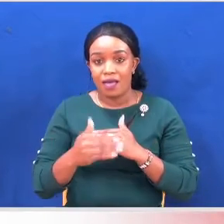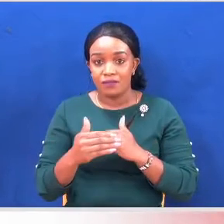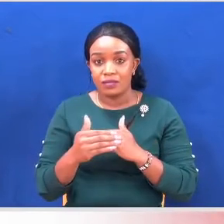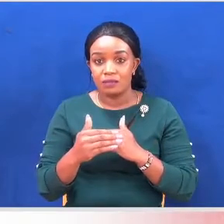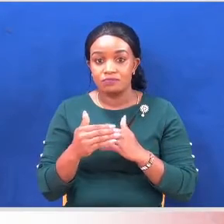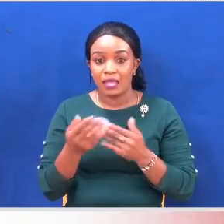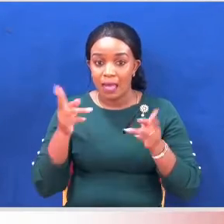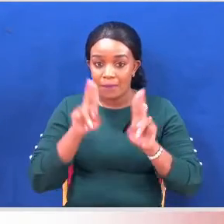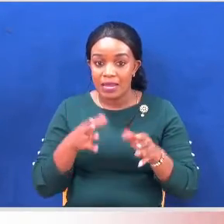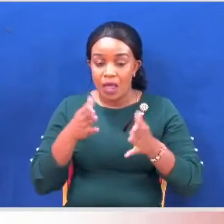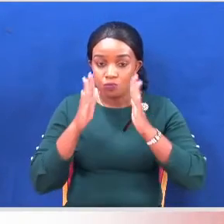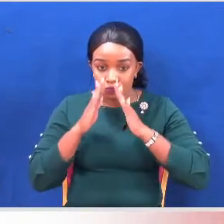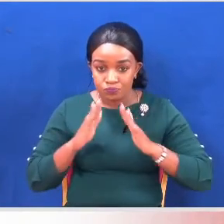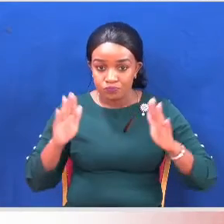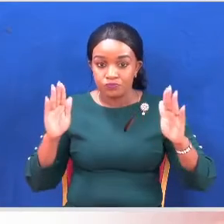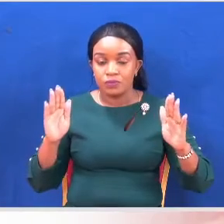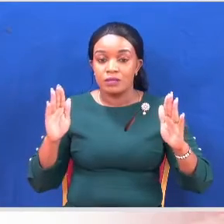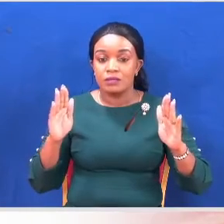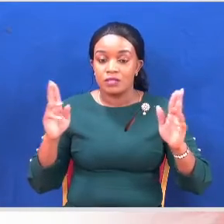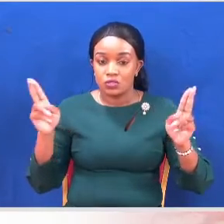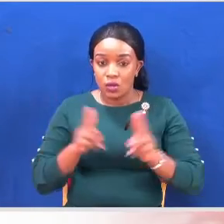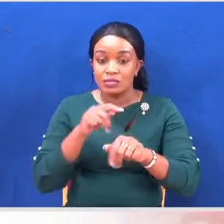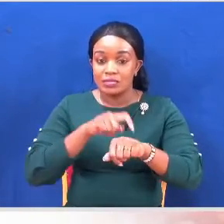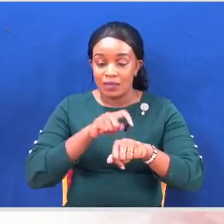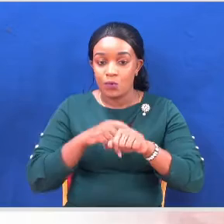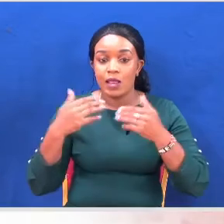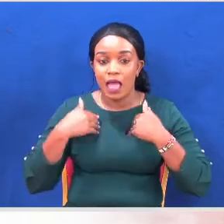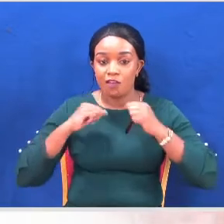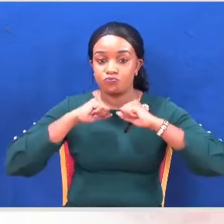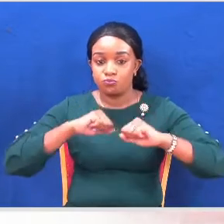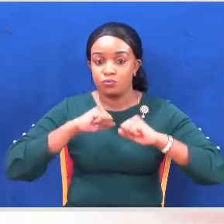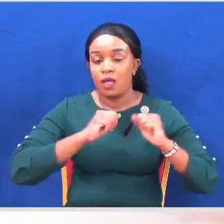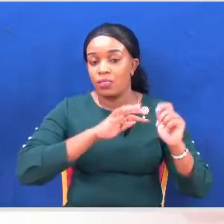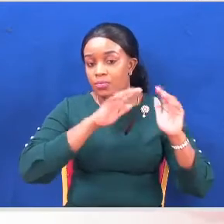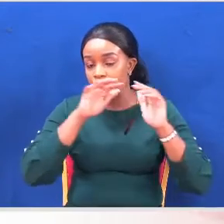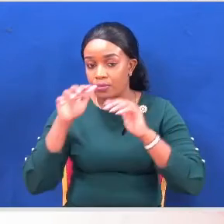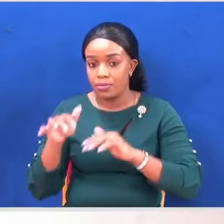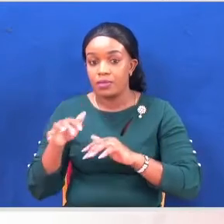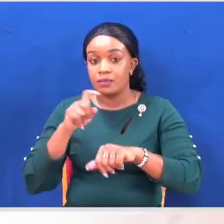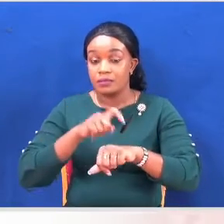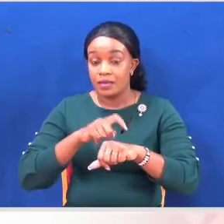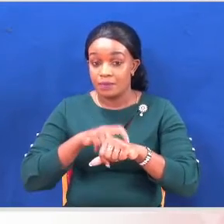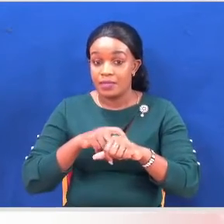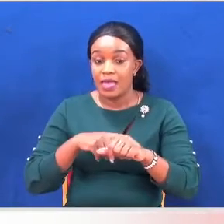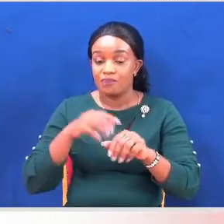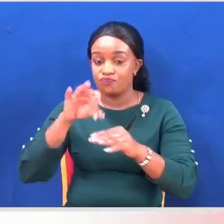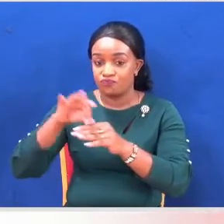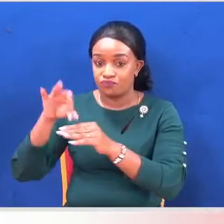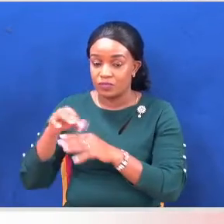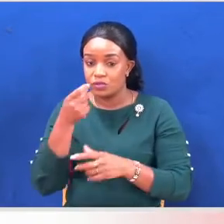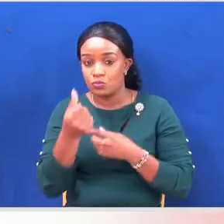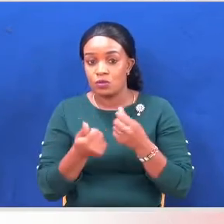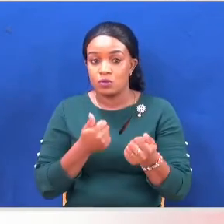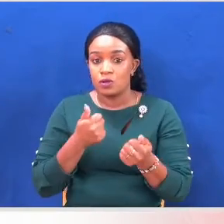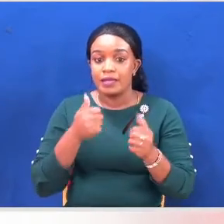chache kutoka sasa kitafurika wahusika wakuu aswa katika uchaguzi mdogo hapa katika